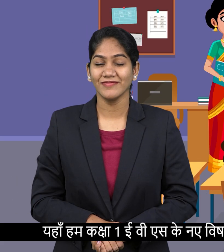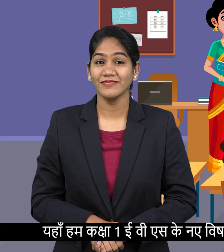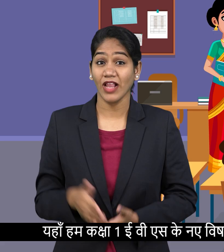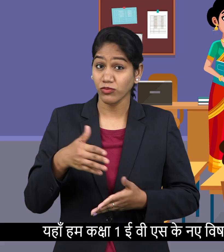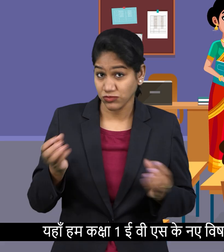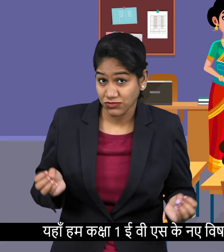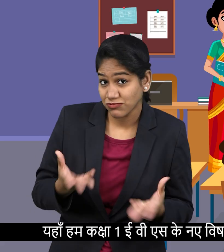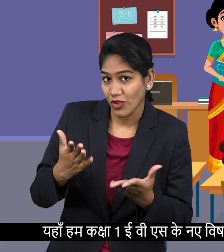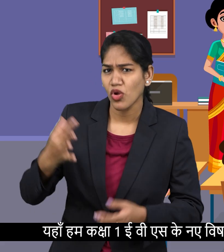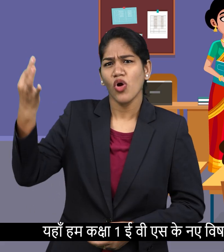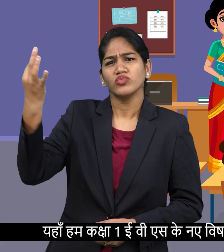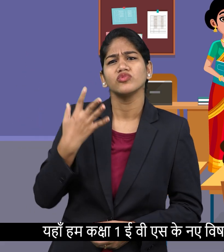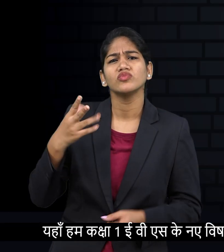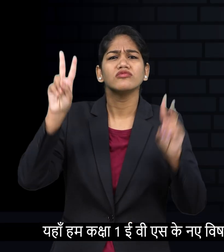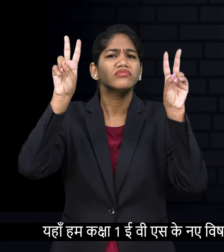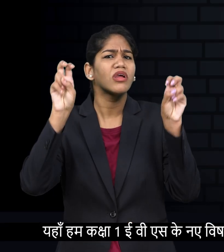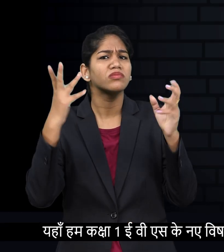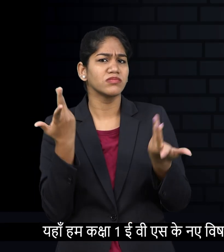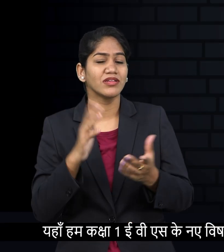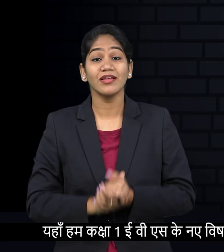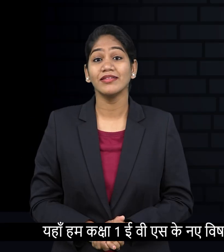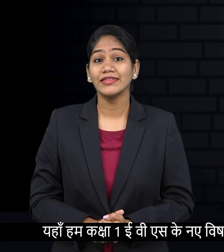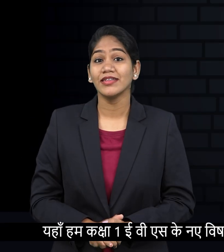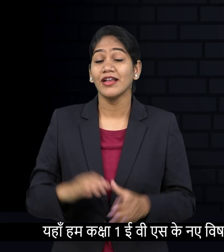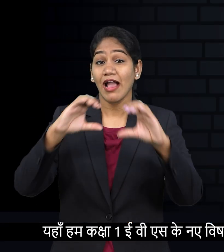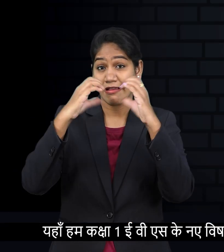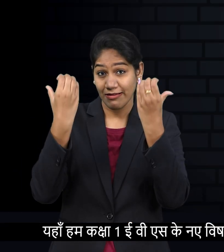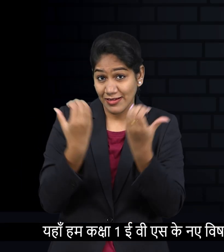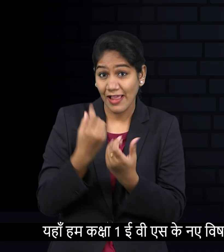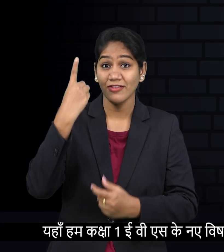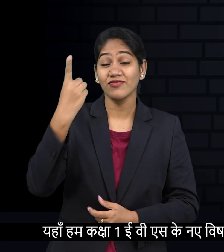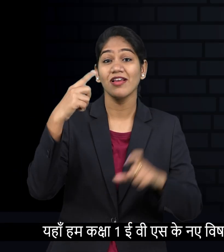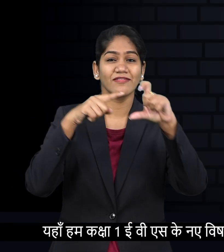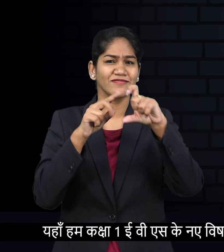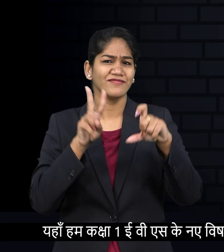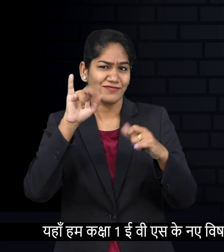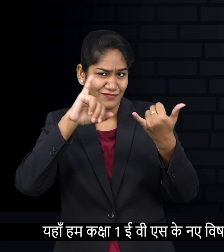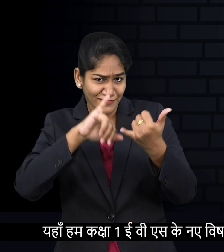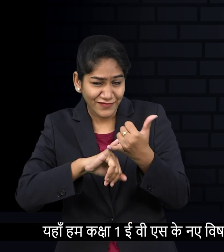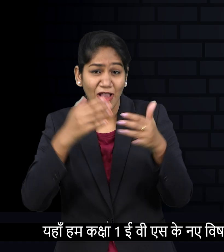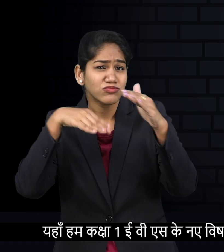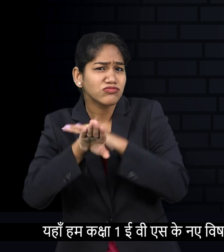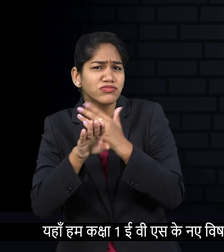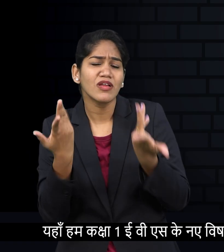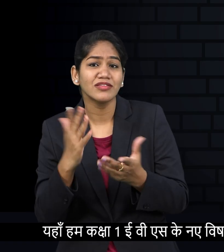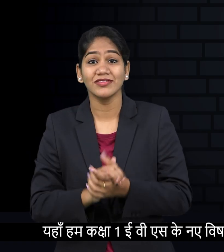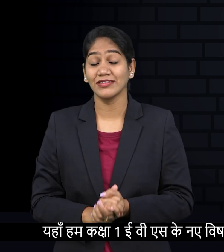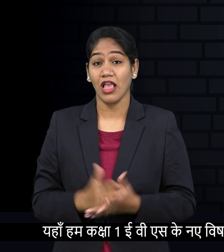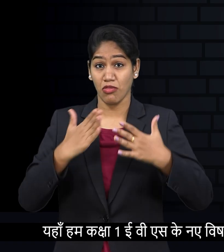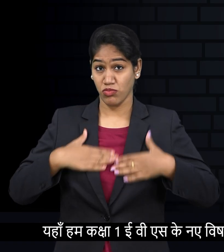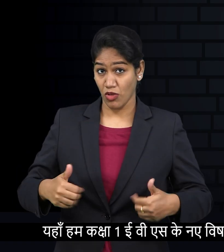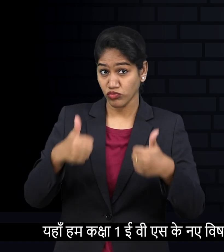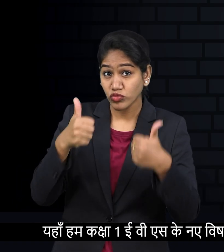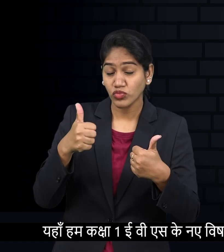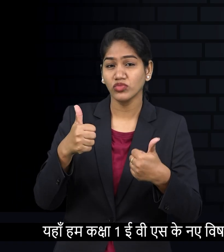यहाँ हम कक्षा पहली EVS के नए विषय साफ और स्वस्थ अच्छी आदतें के साथ प्रस्तुत है।